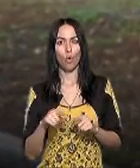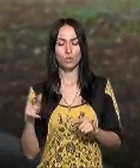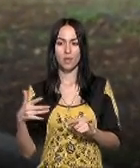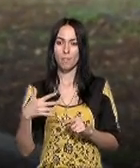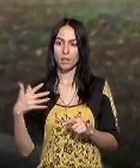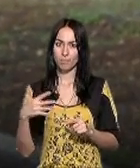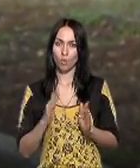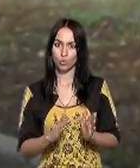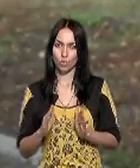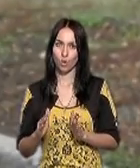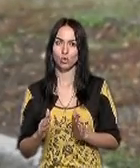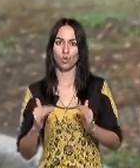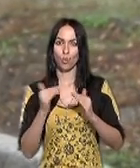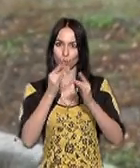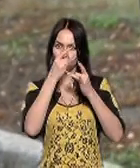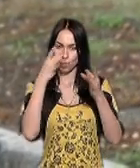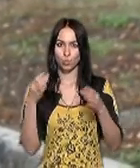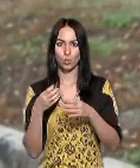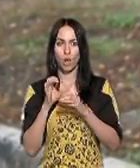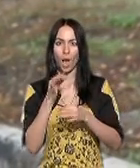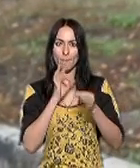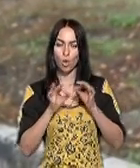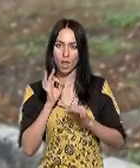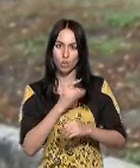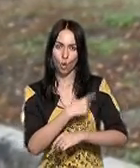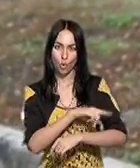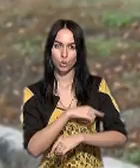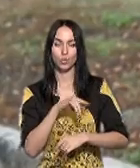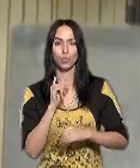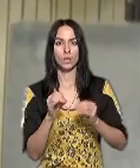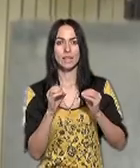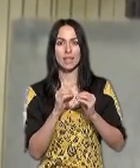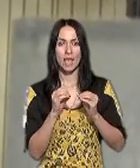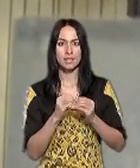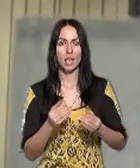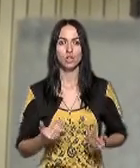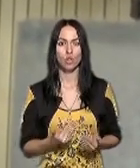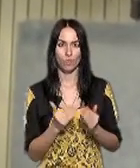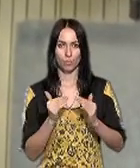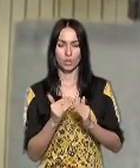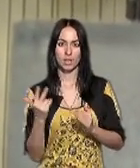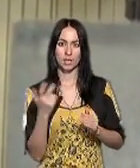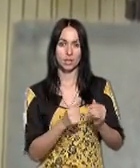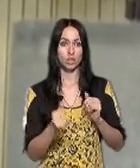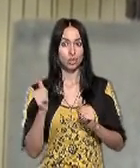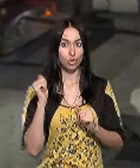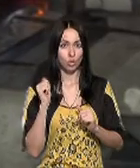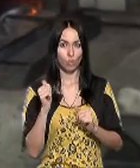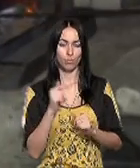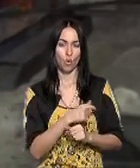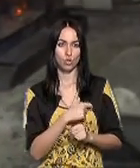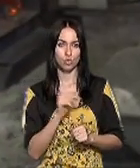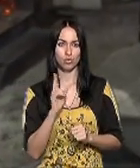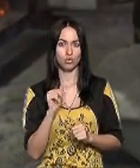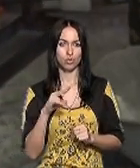гуртожиток, будинок культури, амбулаторію та 10 житлових будинків. Три тижні тому очільник Чкалівської